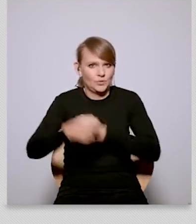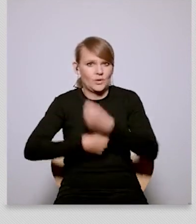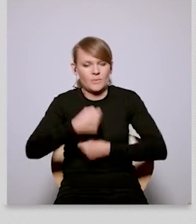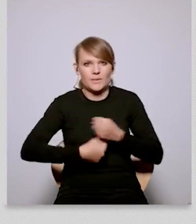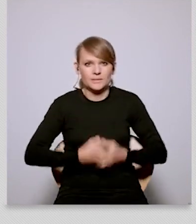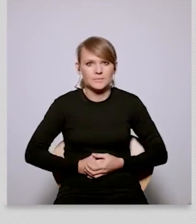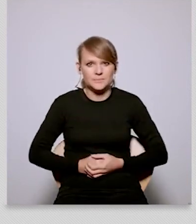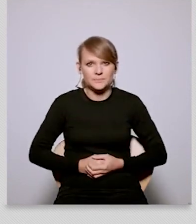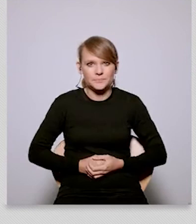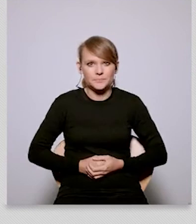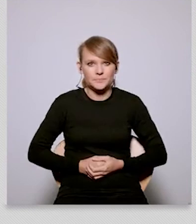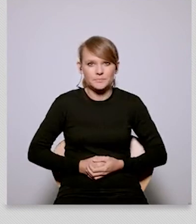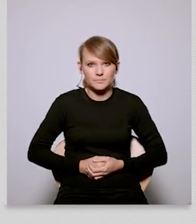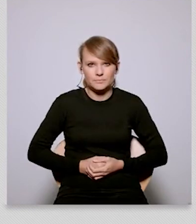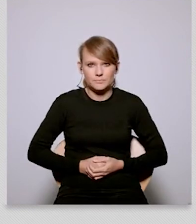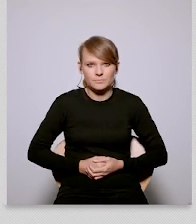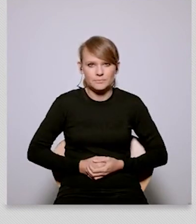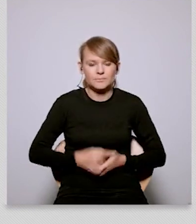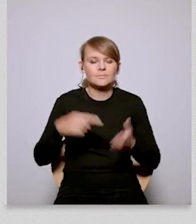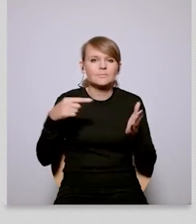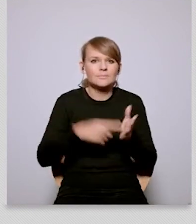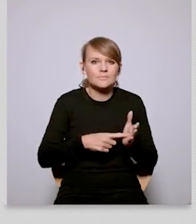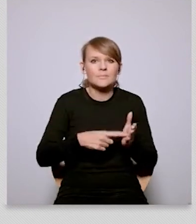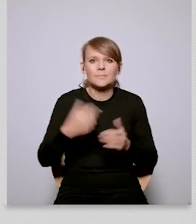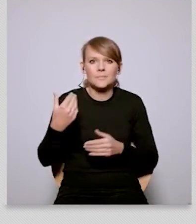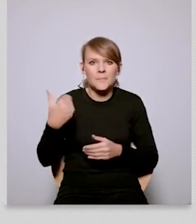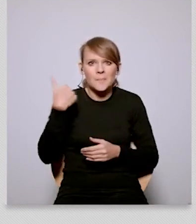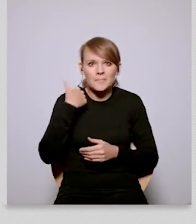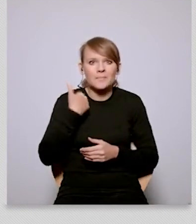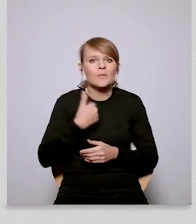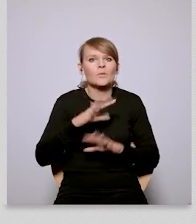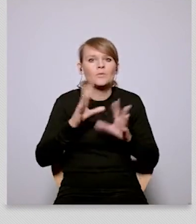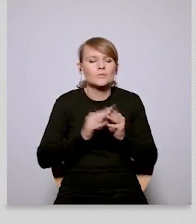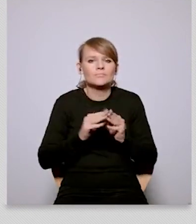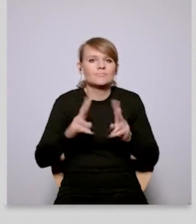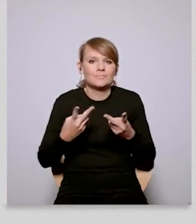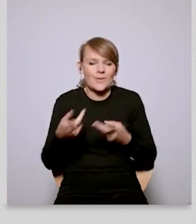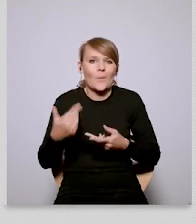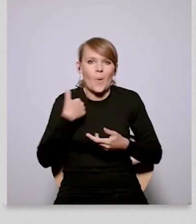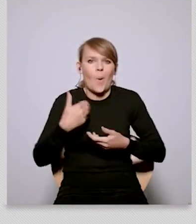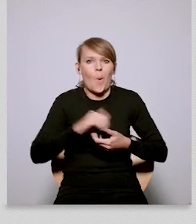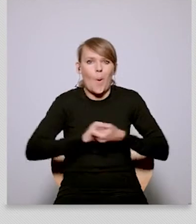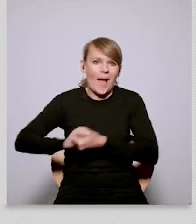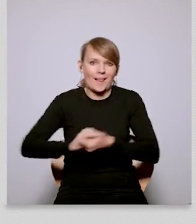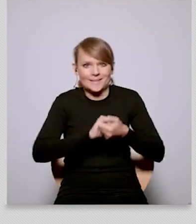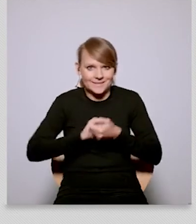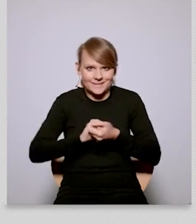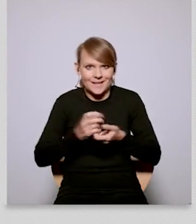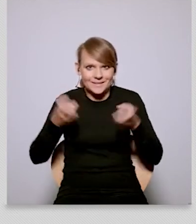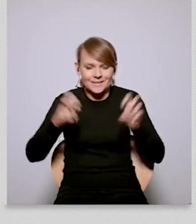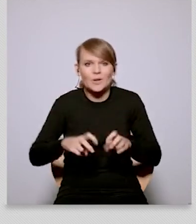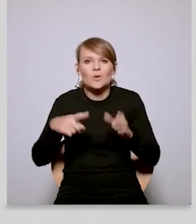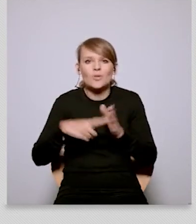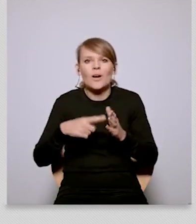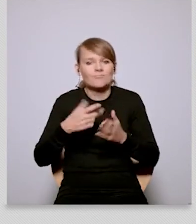i to wynikało z takiej koalicji którą udało nam się tutaj stworzyć i to jest taki wymiar zewnętrzny